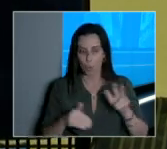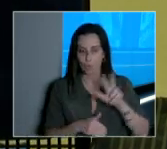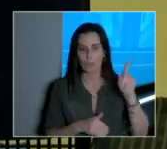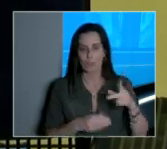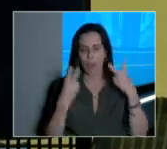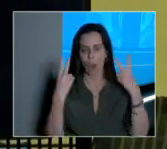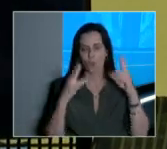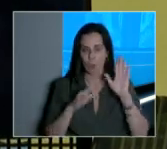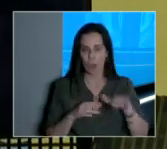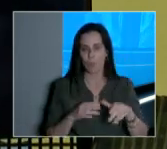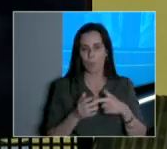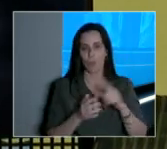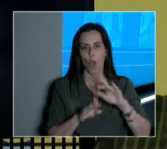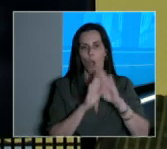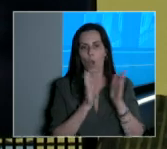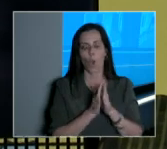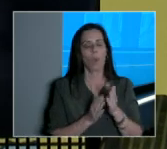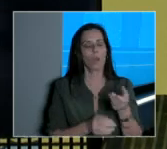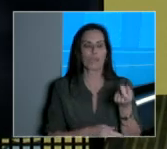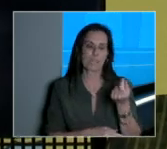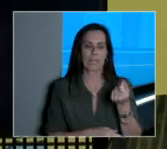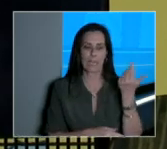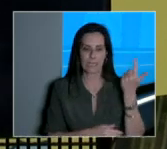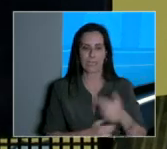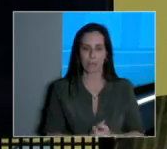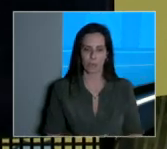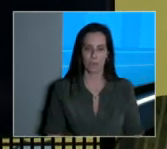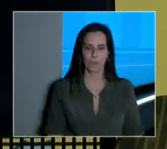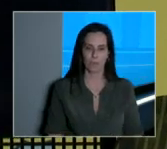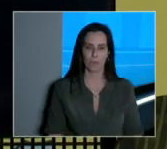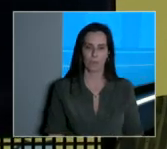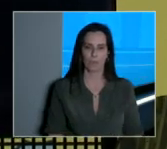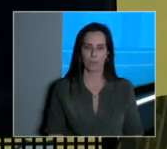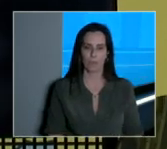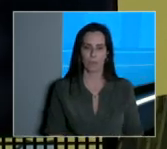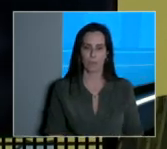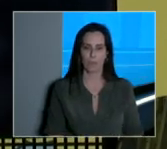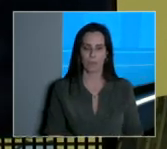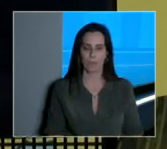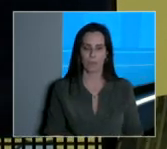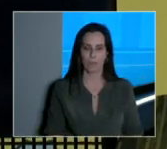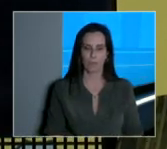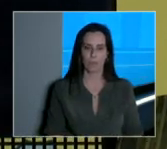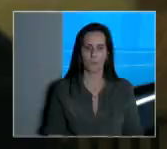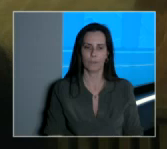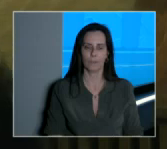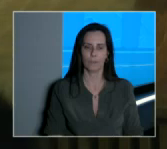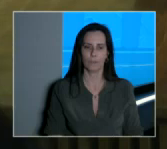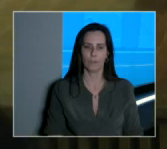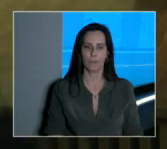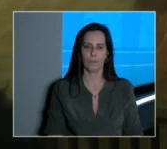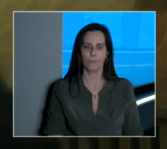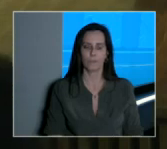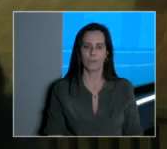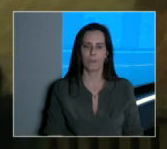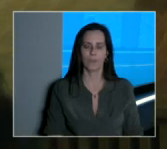זה ערך בפני עצמו, ולא הכל צריך להיות דרך החור של השקל, אם הם זוכרים שהיה פעם בשקל חור. לפחות זוכרים שלא